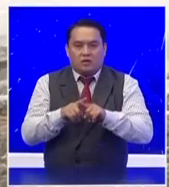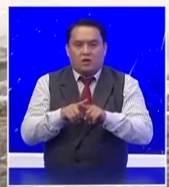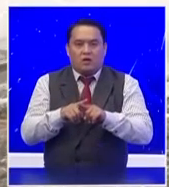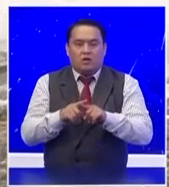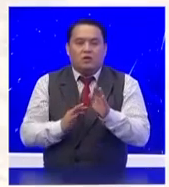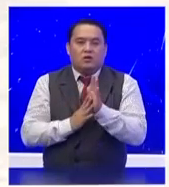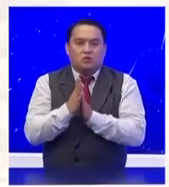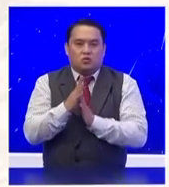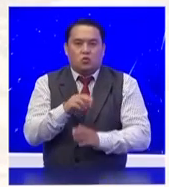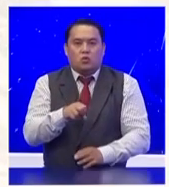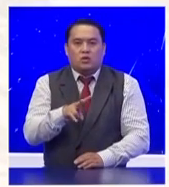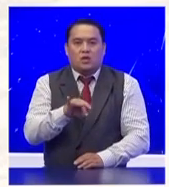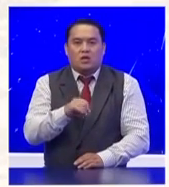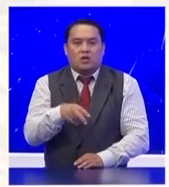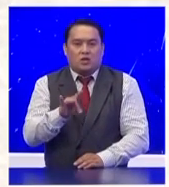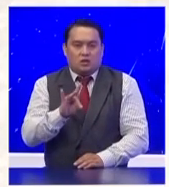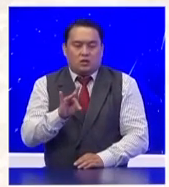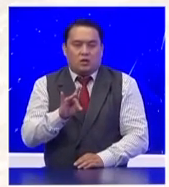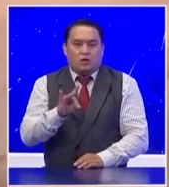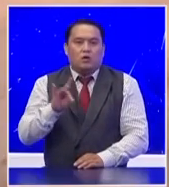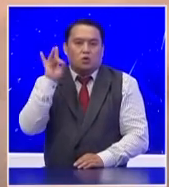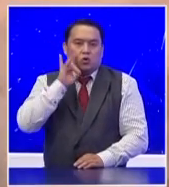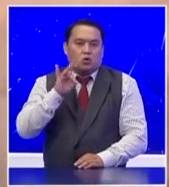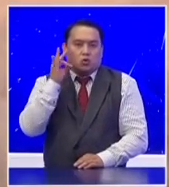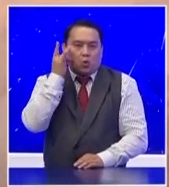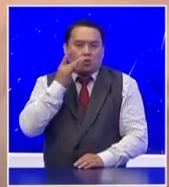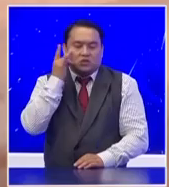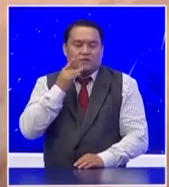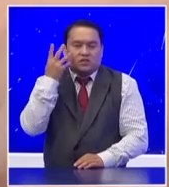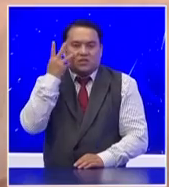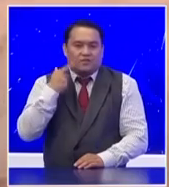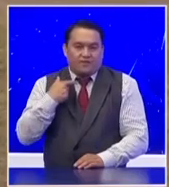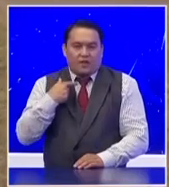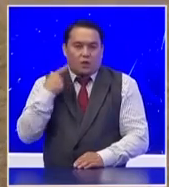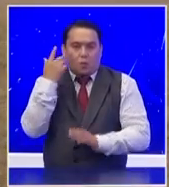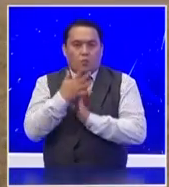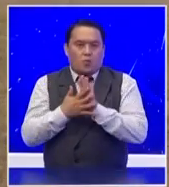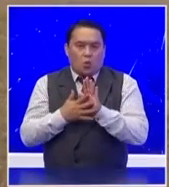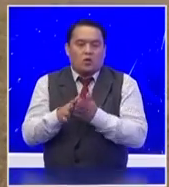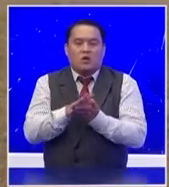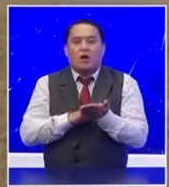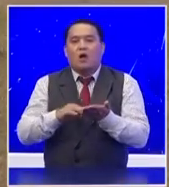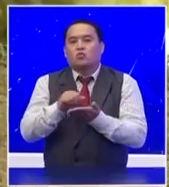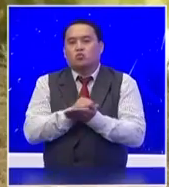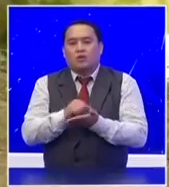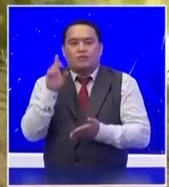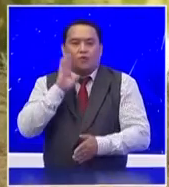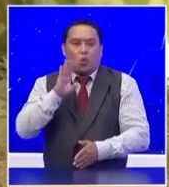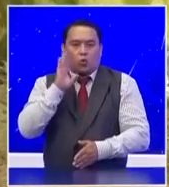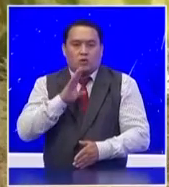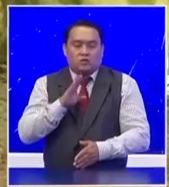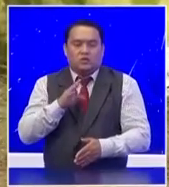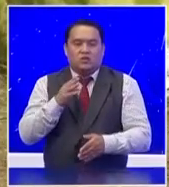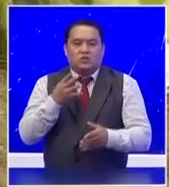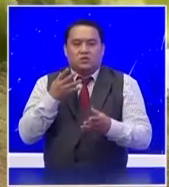концентрации и растет дуланиева солоноводная, придающая озеро такой потрясающий цвет. А несознательные граждане только разрушают экосистему водного объекта своими